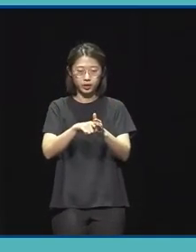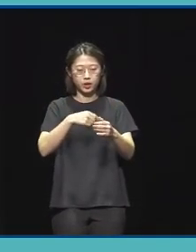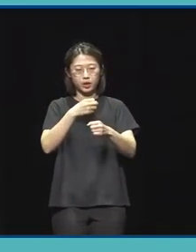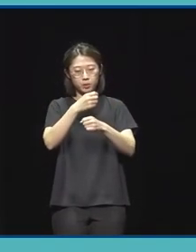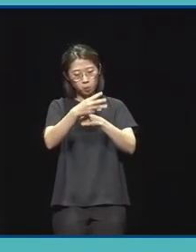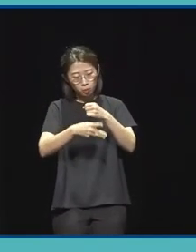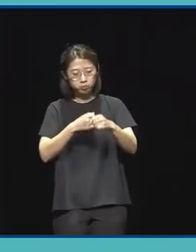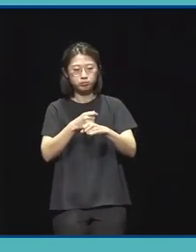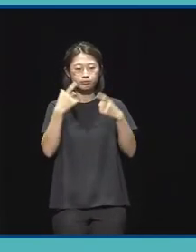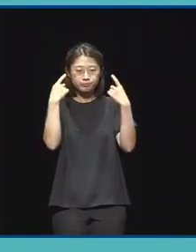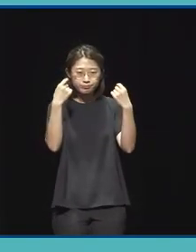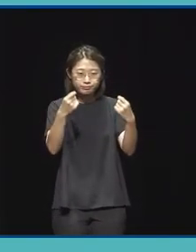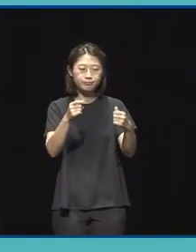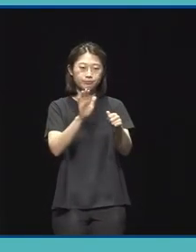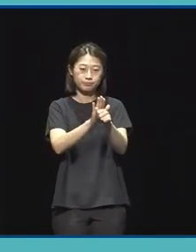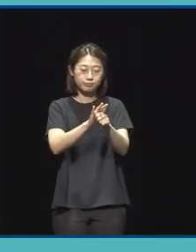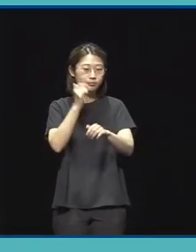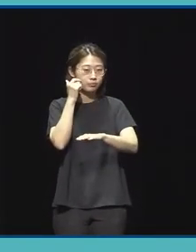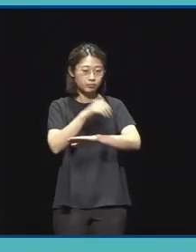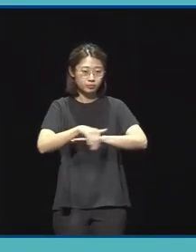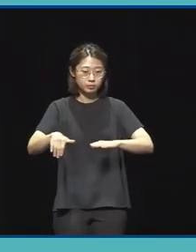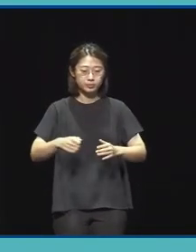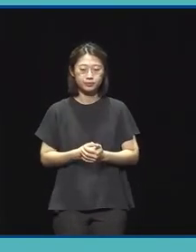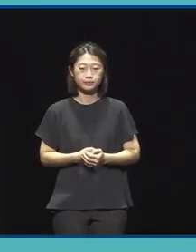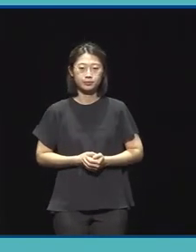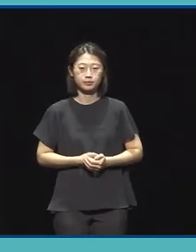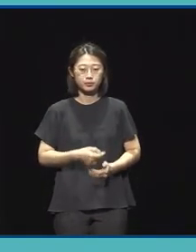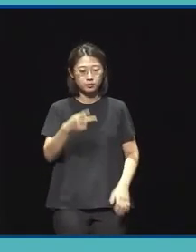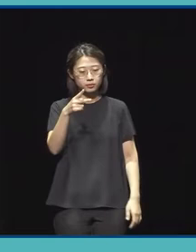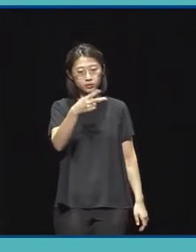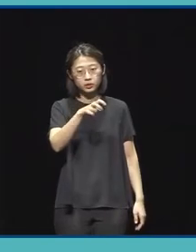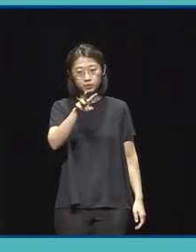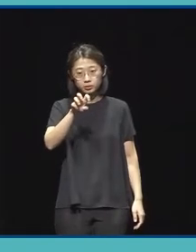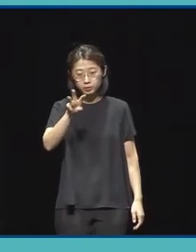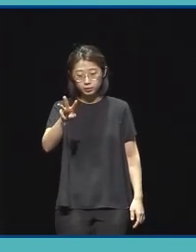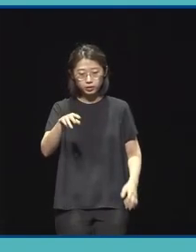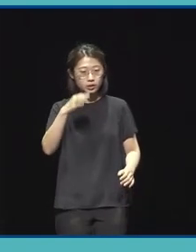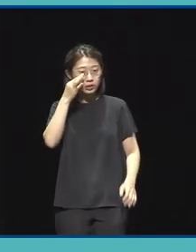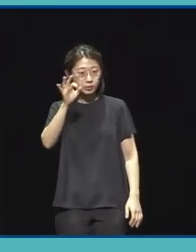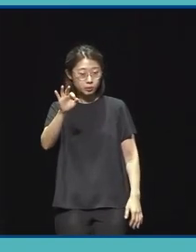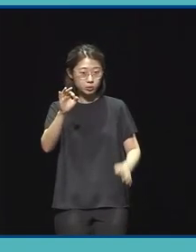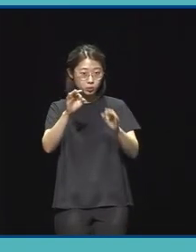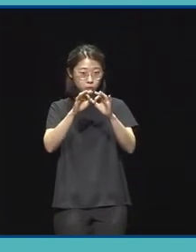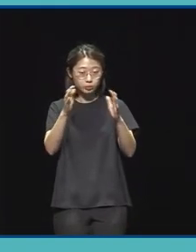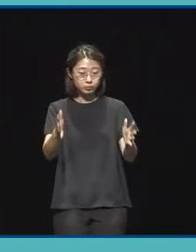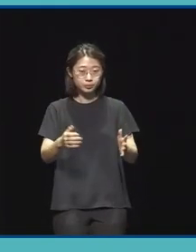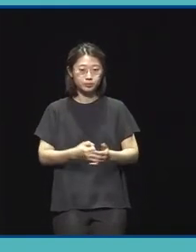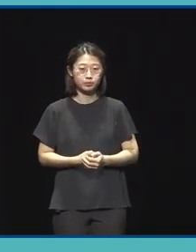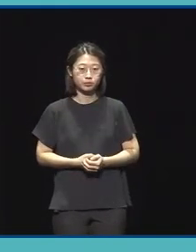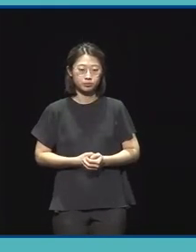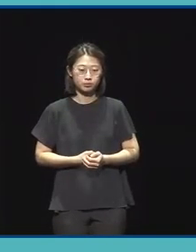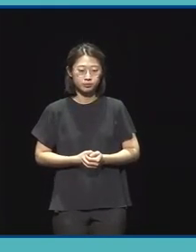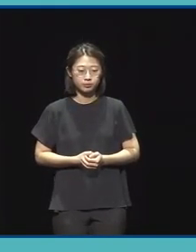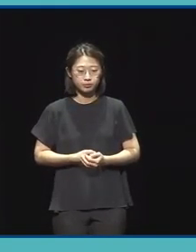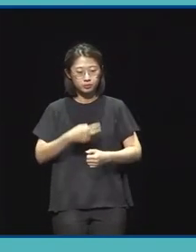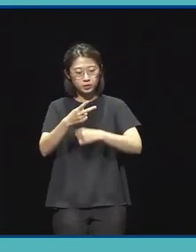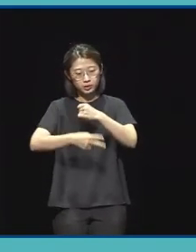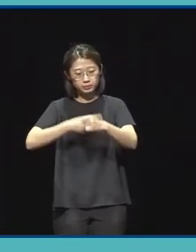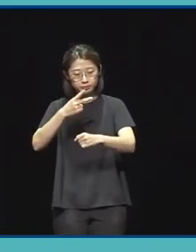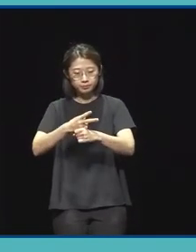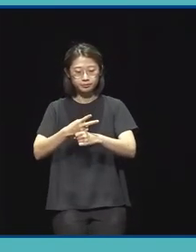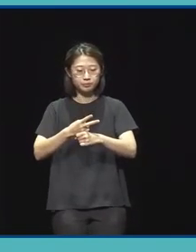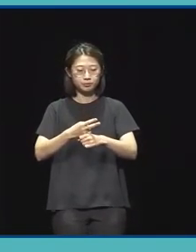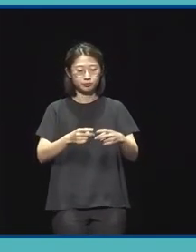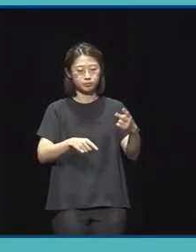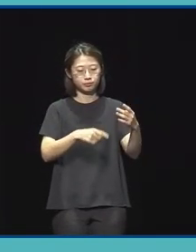지원합니다. 1개년 지원은 23년 3월부터 12월까지 10개월간, 2개년 지원은 23년